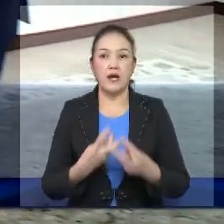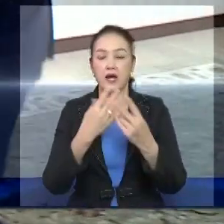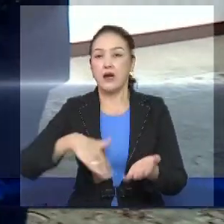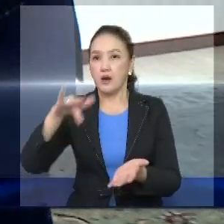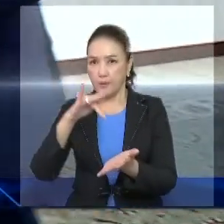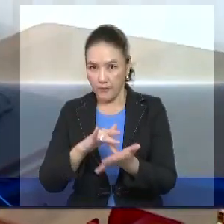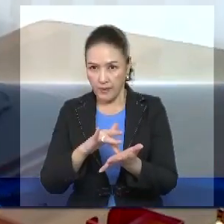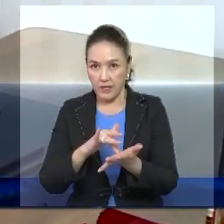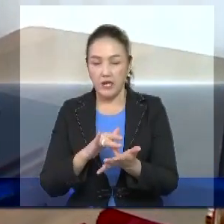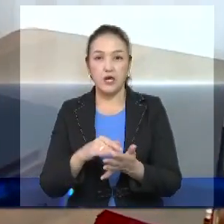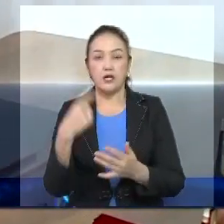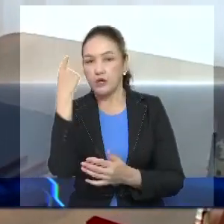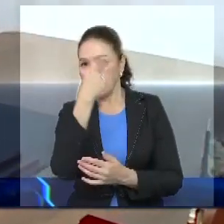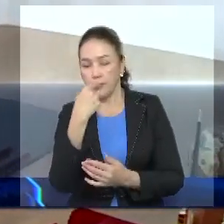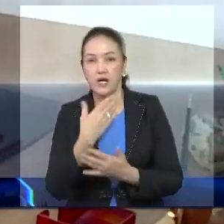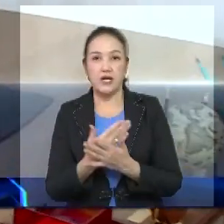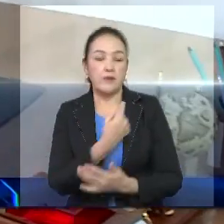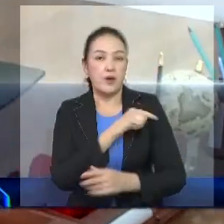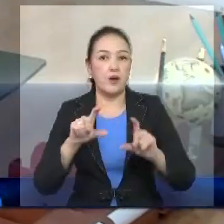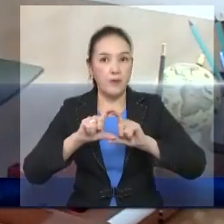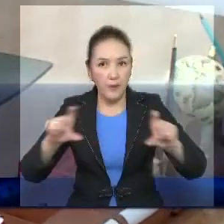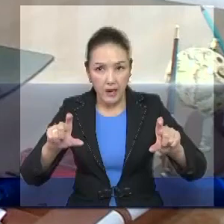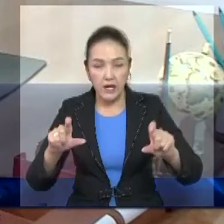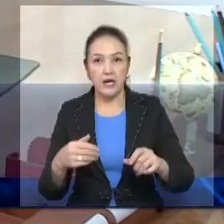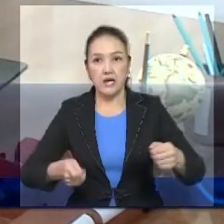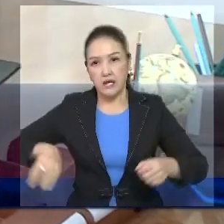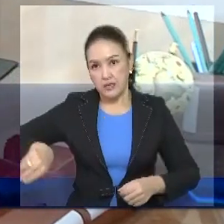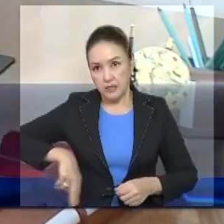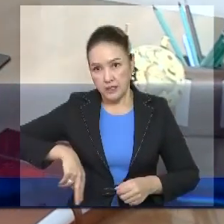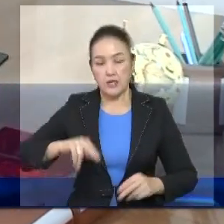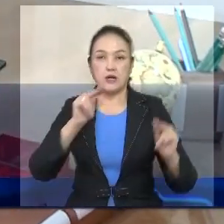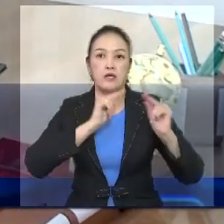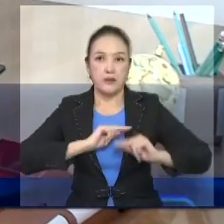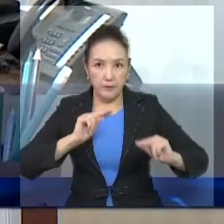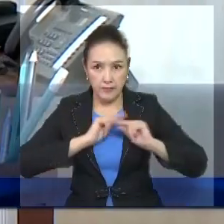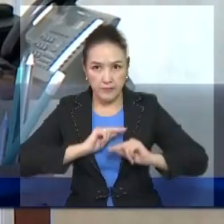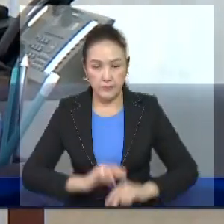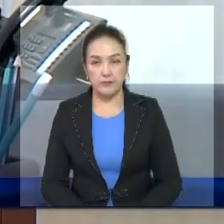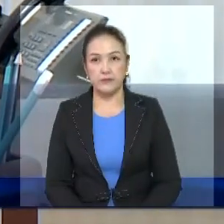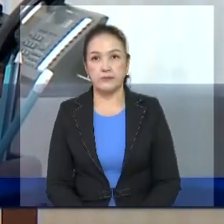қалаларындағы жеке оңалту медициналық орталықтарының директоры қызметтерін атқарды.